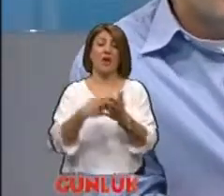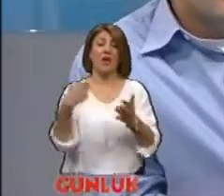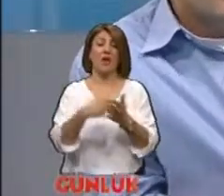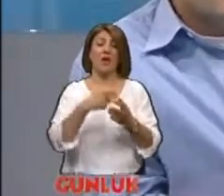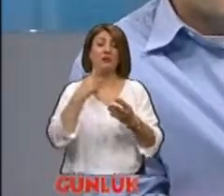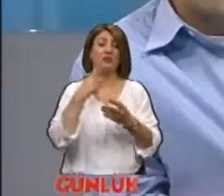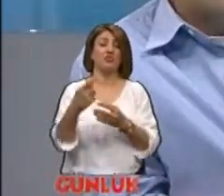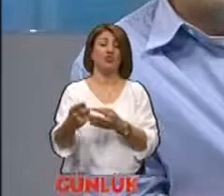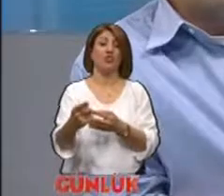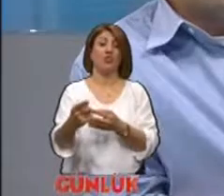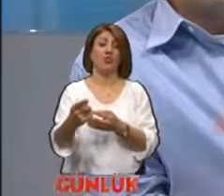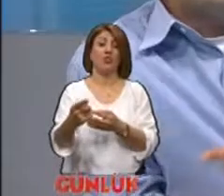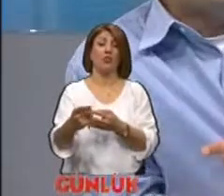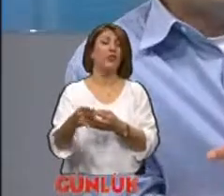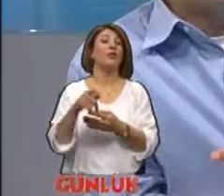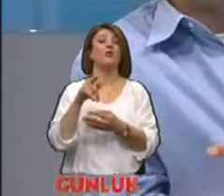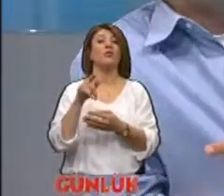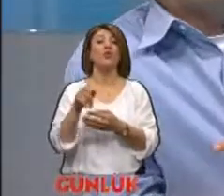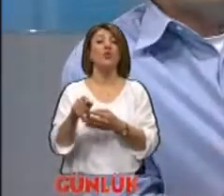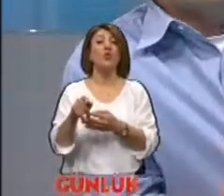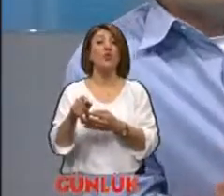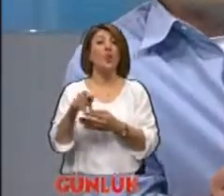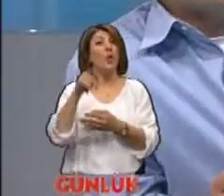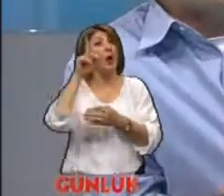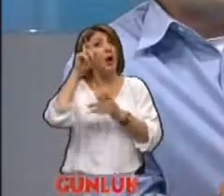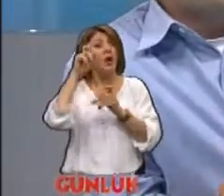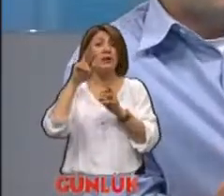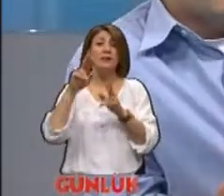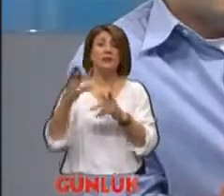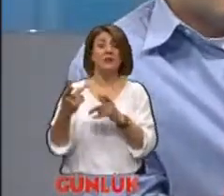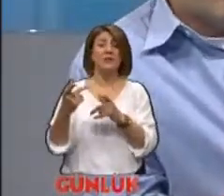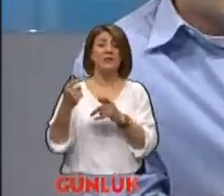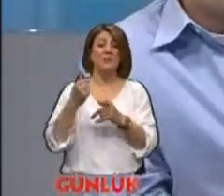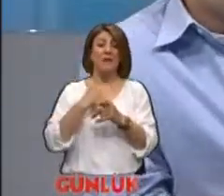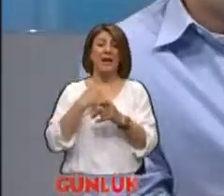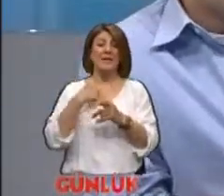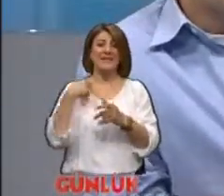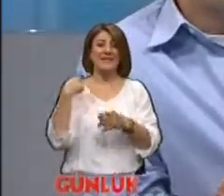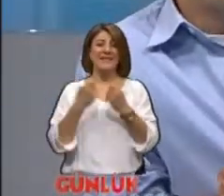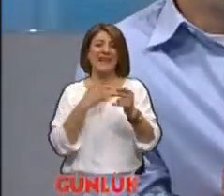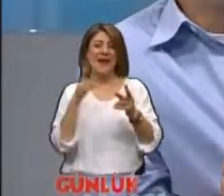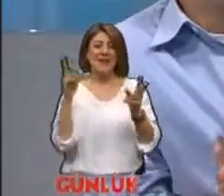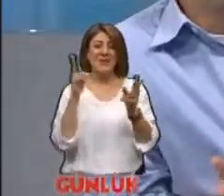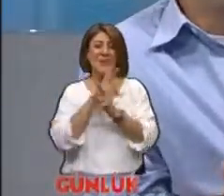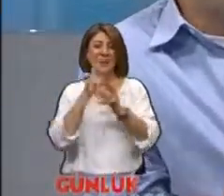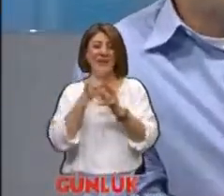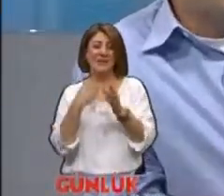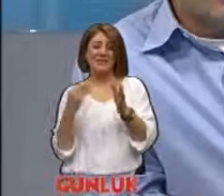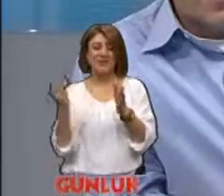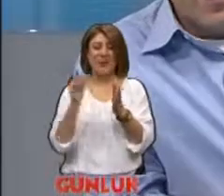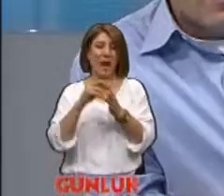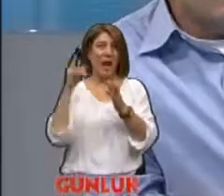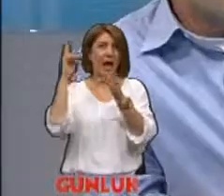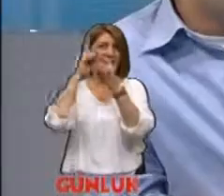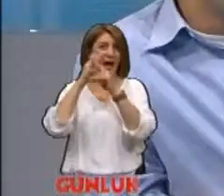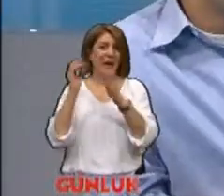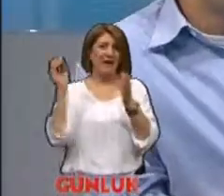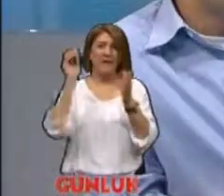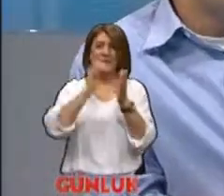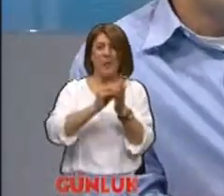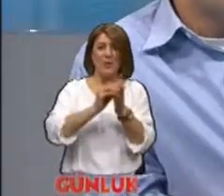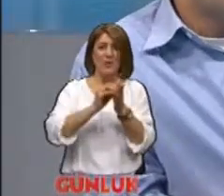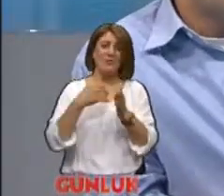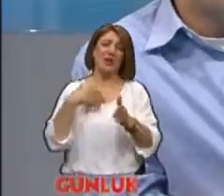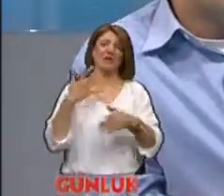evet. Takdir etmek demeyeyim ama ben işine biraz mizah katan adamı seviyorum. Ya da işine ne bileyim hayal gücü katan adamı. Bunlar hep